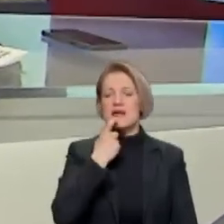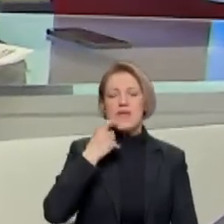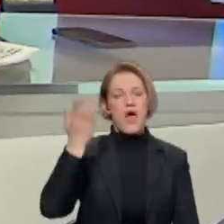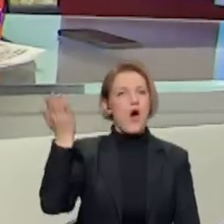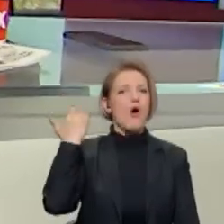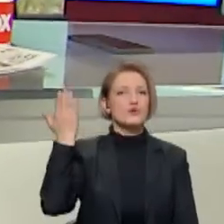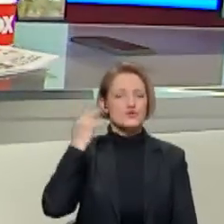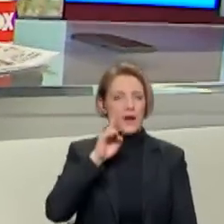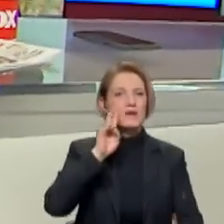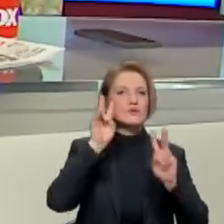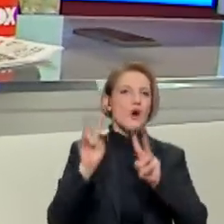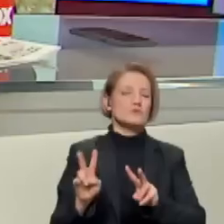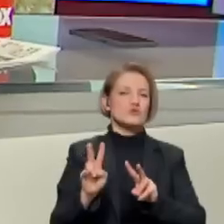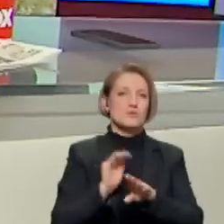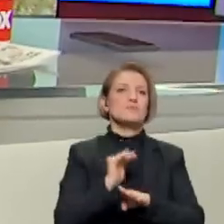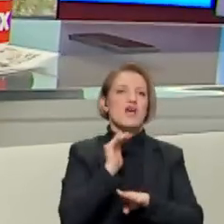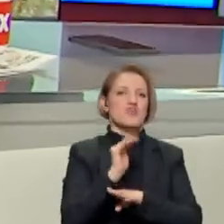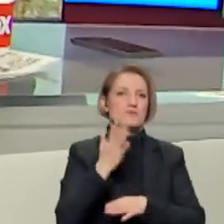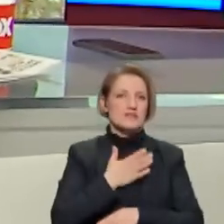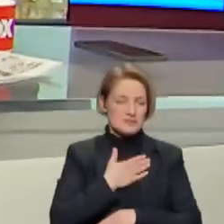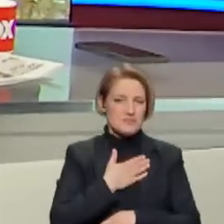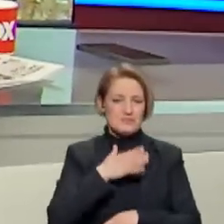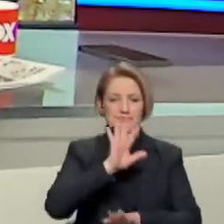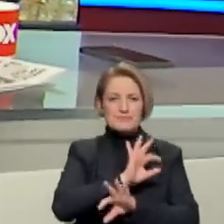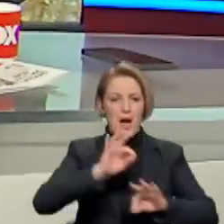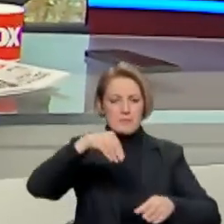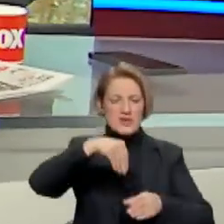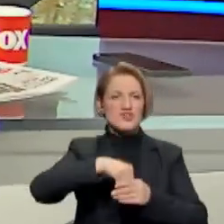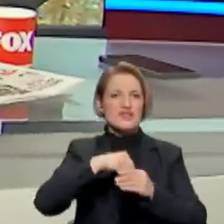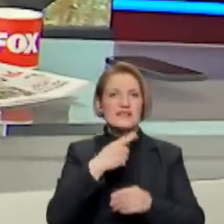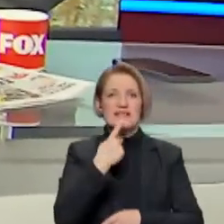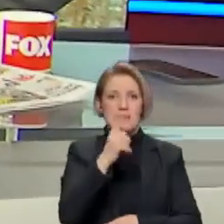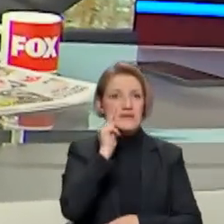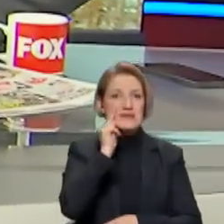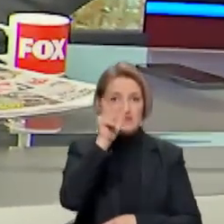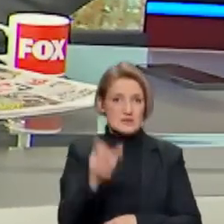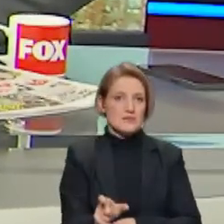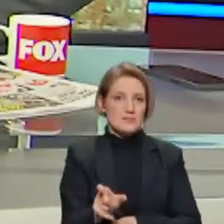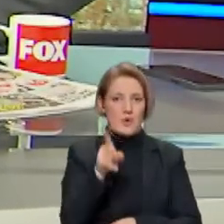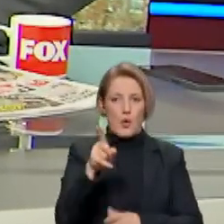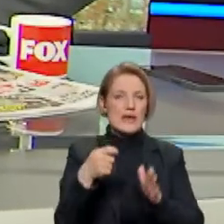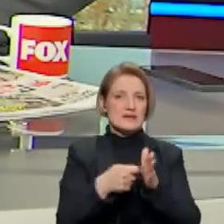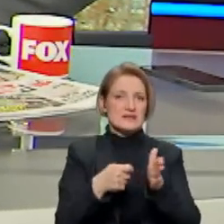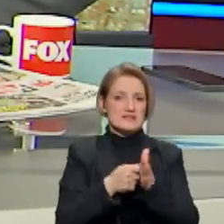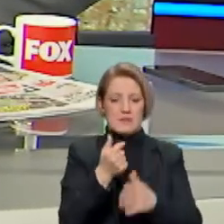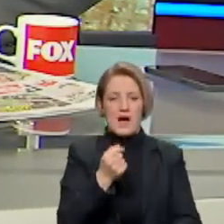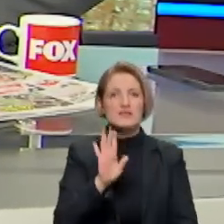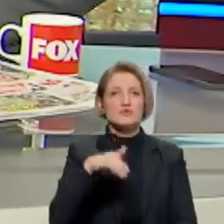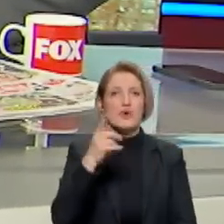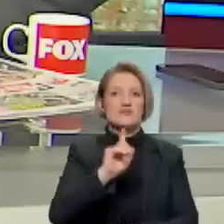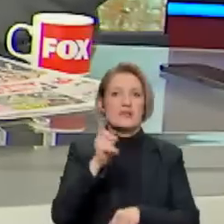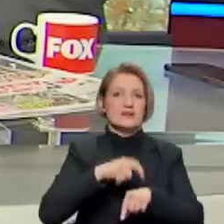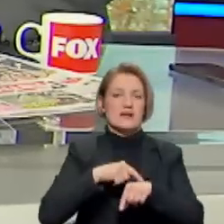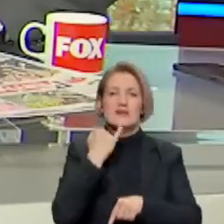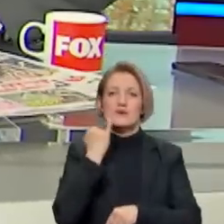önce görmüştüm, yaşamıştım, tam da içindeydim diyen bir isim. O isim az sonra Çalar